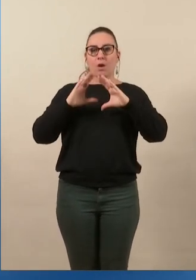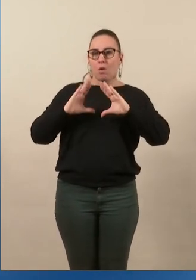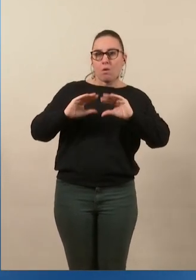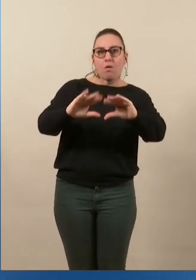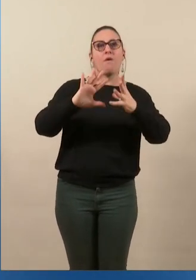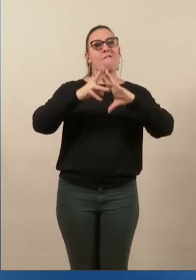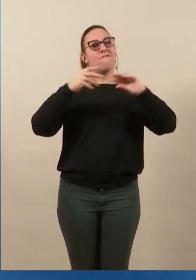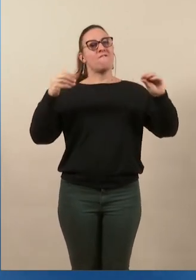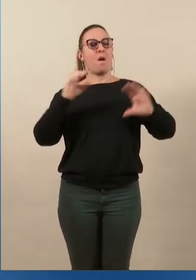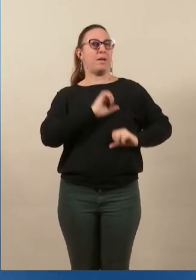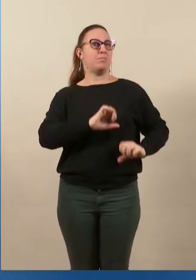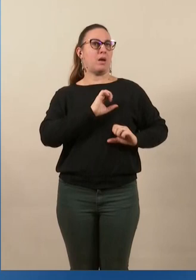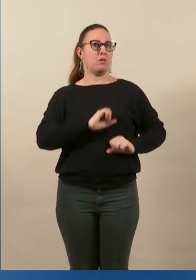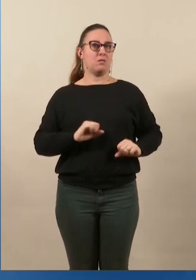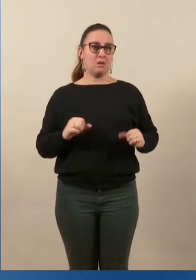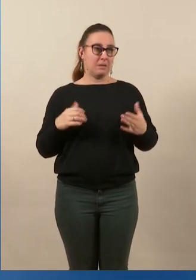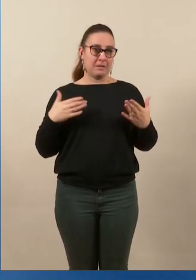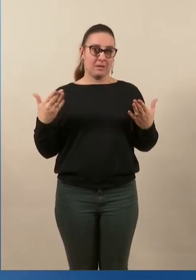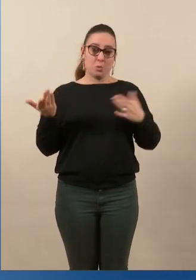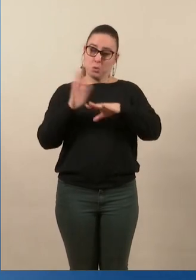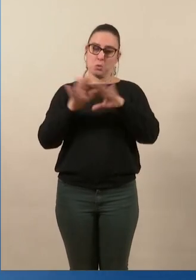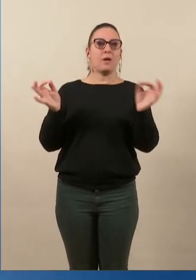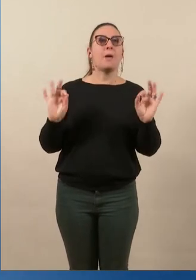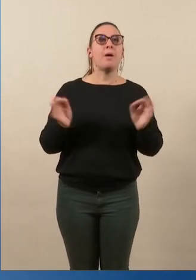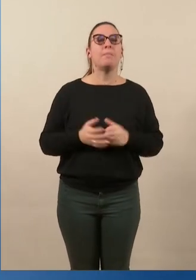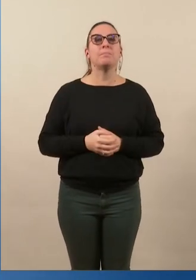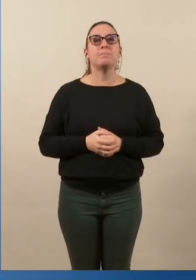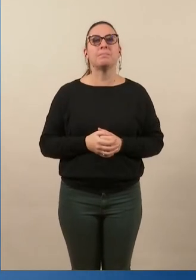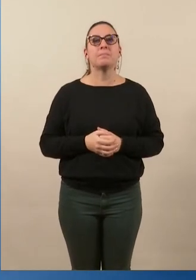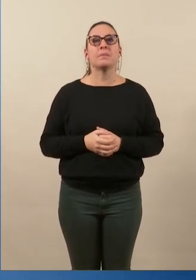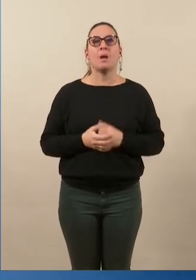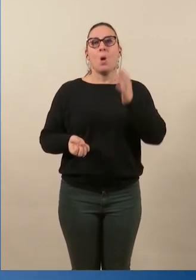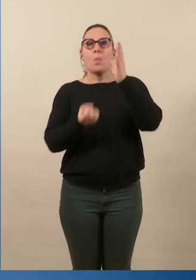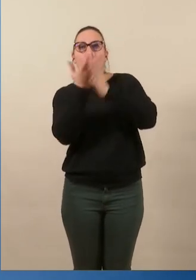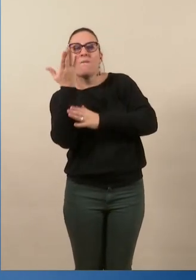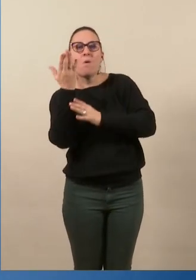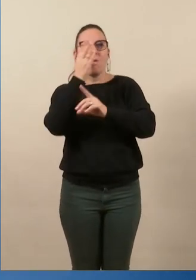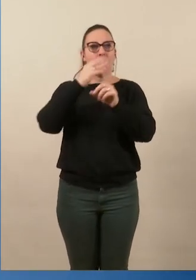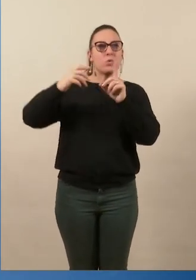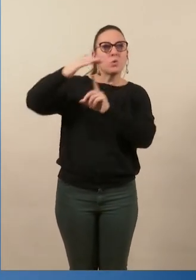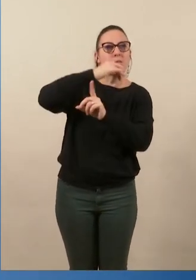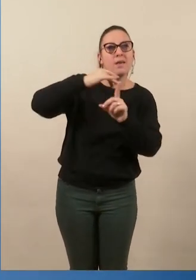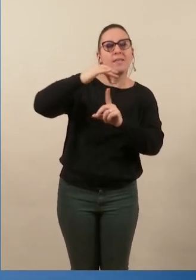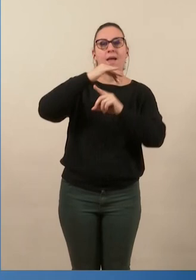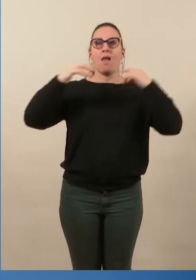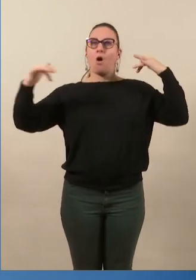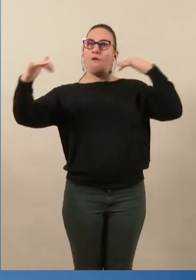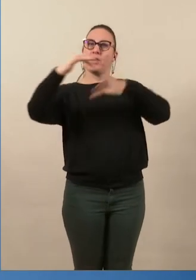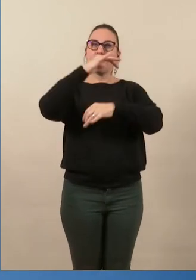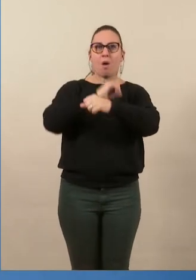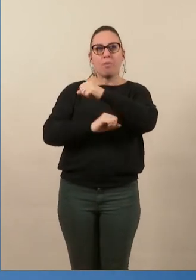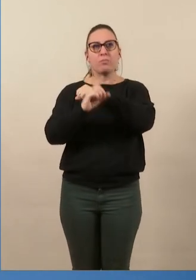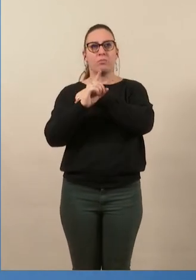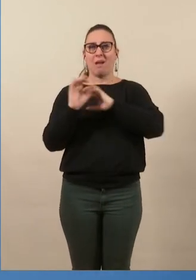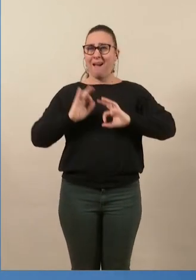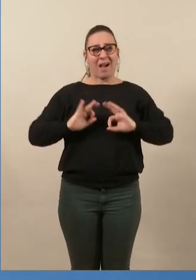forme d'expérience pour aller un peu dans ce sens-là donc nouveau sociétal et cetera et cetera environnemental et cetera et cetera ben